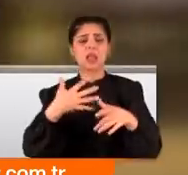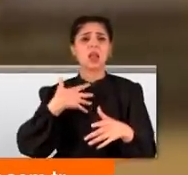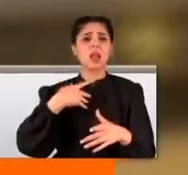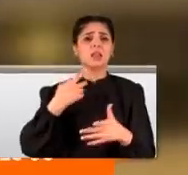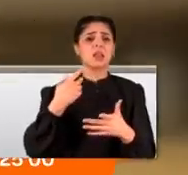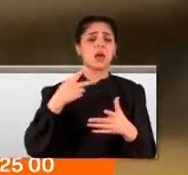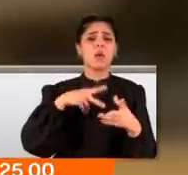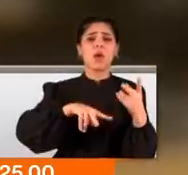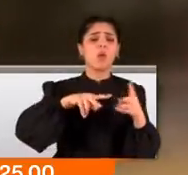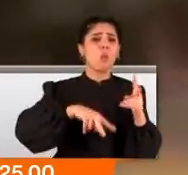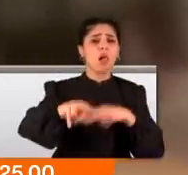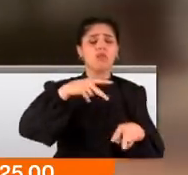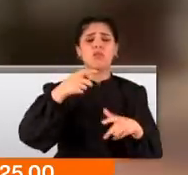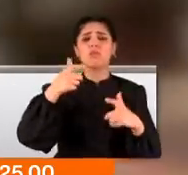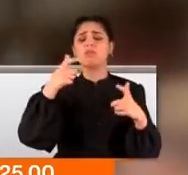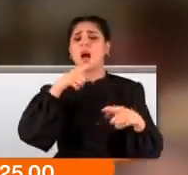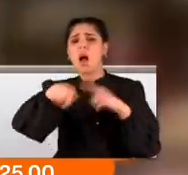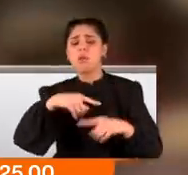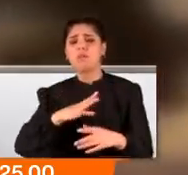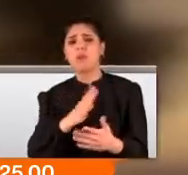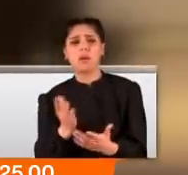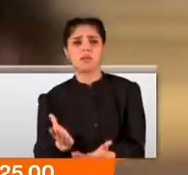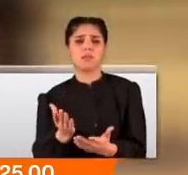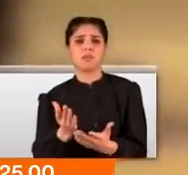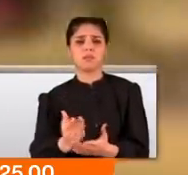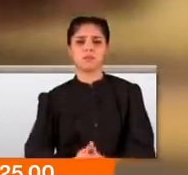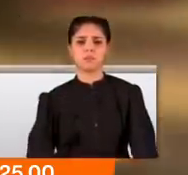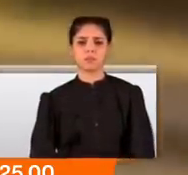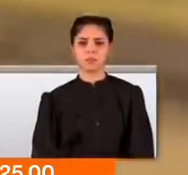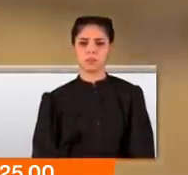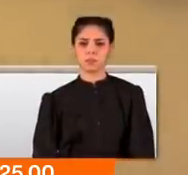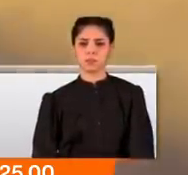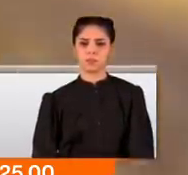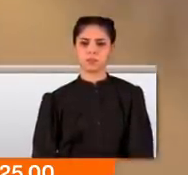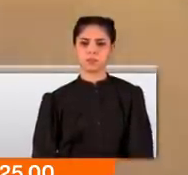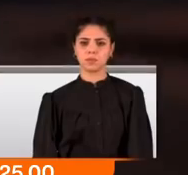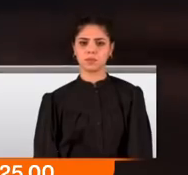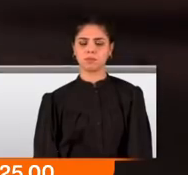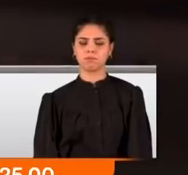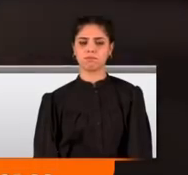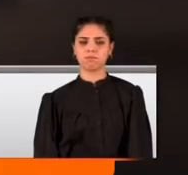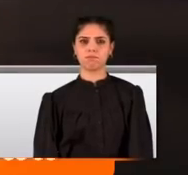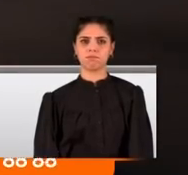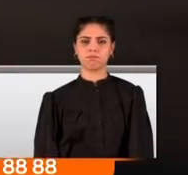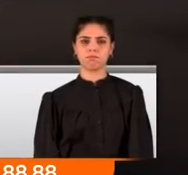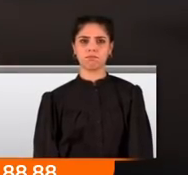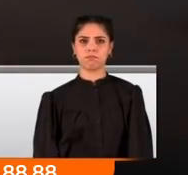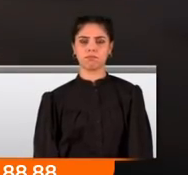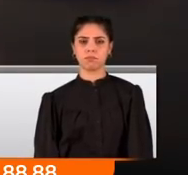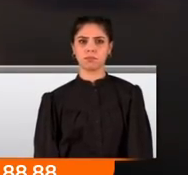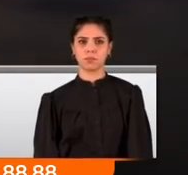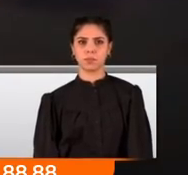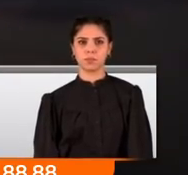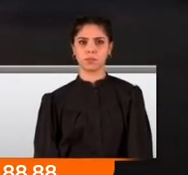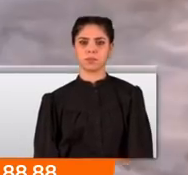denedi. Evet, göster İstanbul'un halini, göster. Dön bu yana, dön bu tarafa. Arnavutköy yolu burada. Üç gidişli, üç gelişli yol. Yolda kaldık. Ama